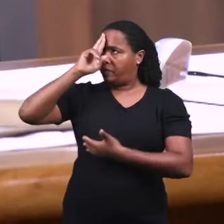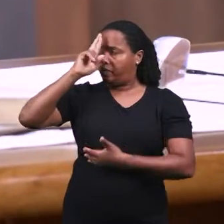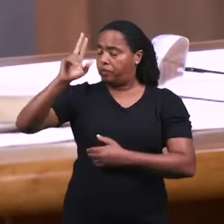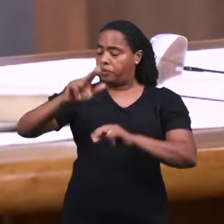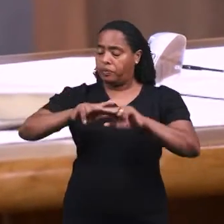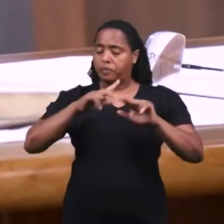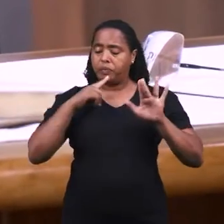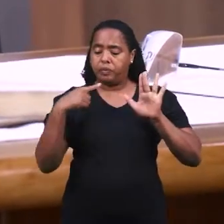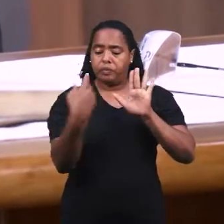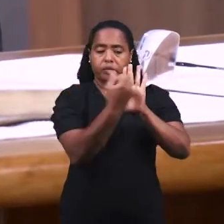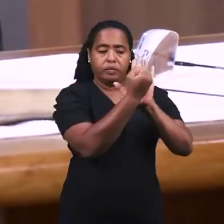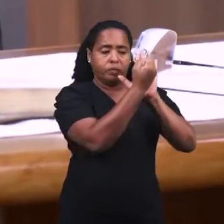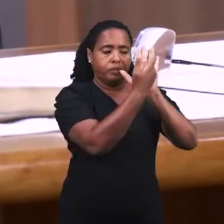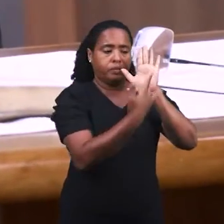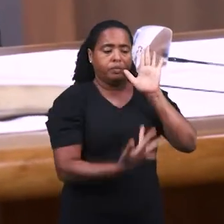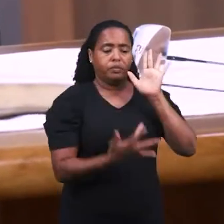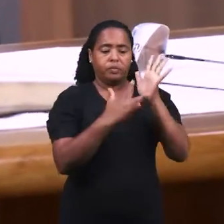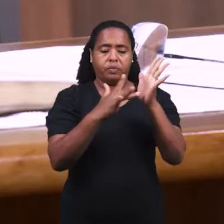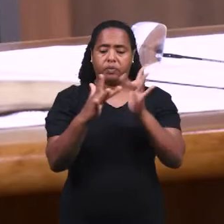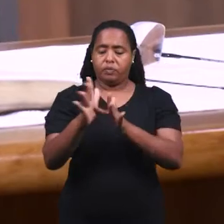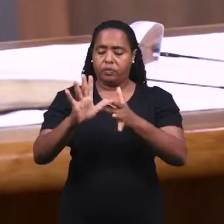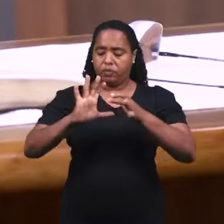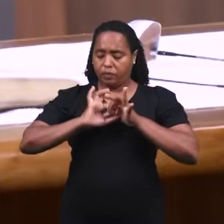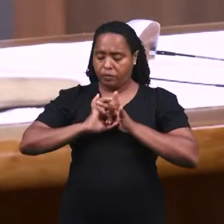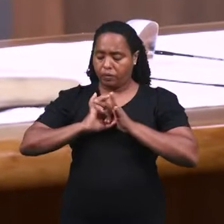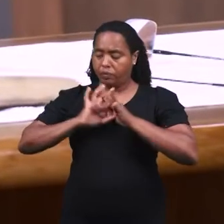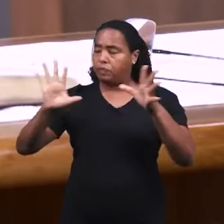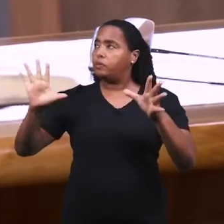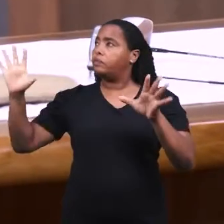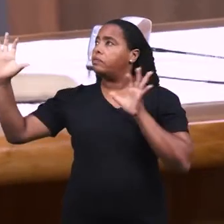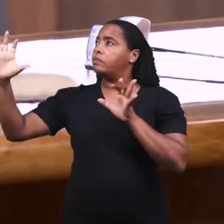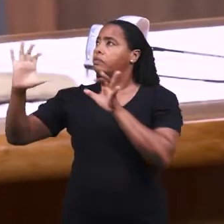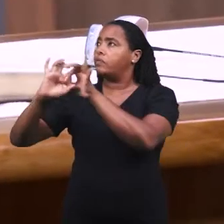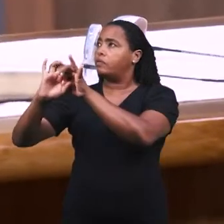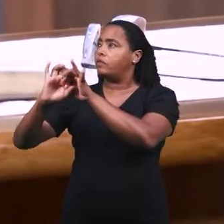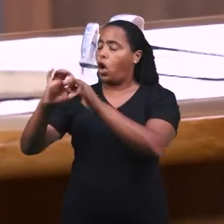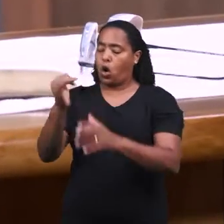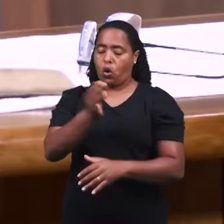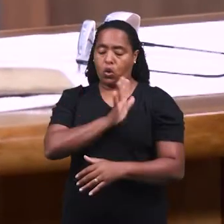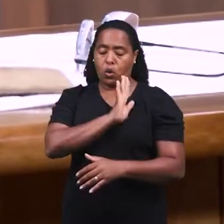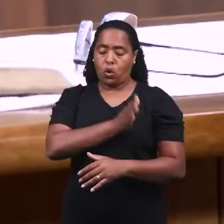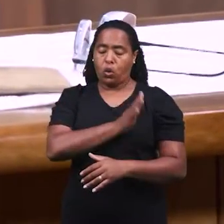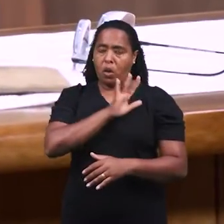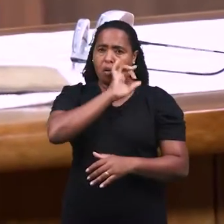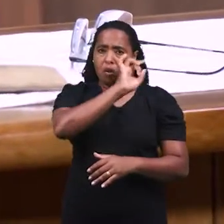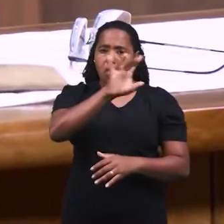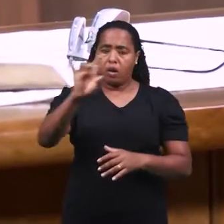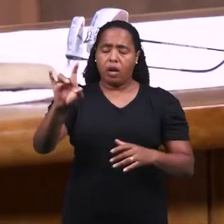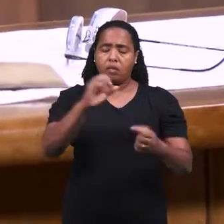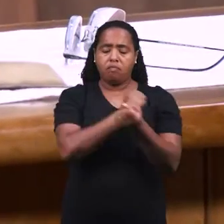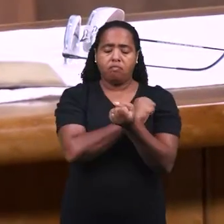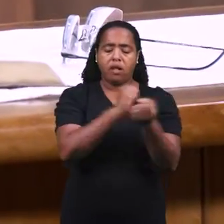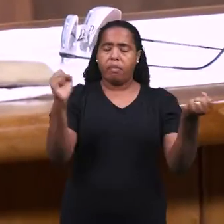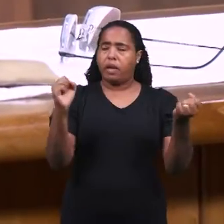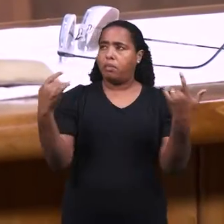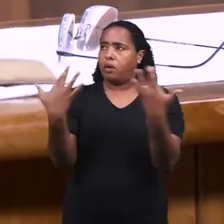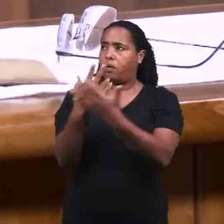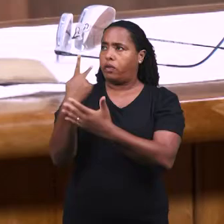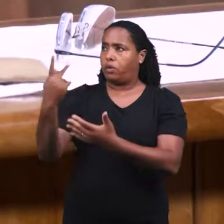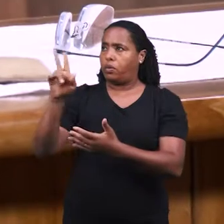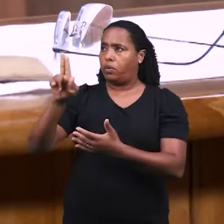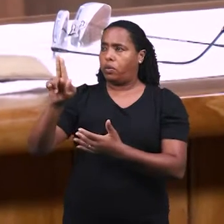войти в общение с Тобой. Освободи сердца наши, чтобы имя Твое было прославлено во имя Иисуса.